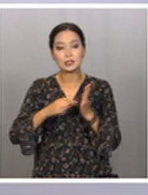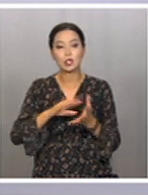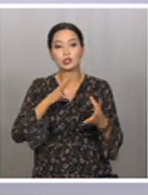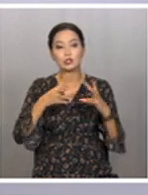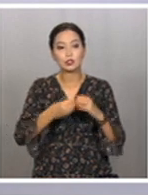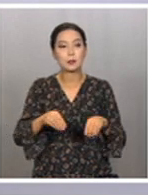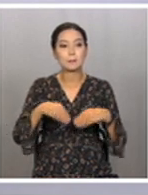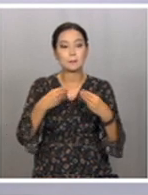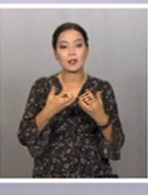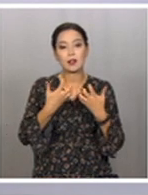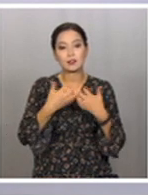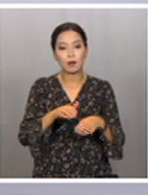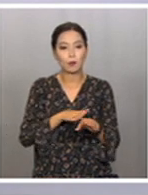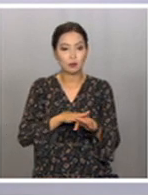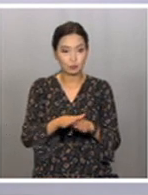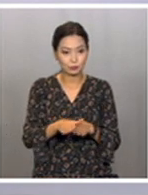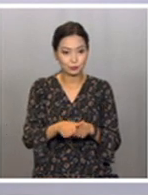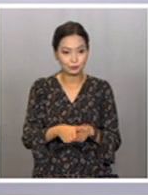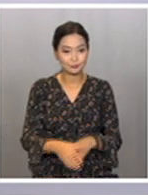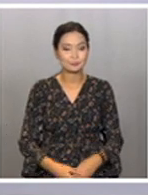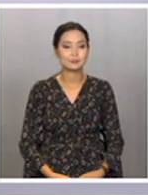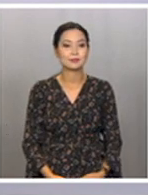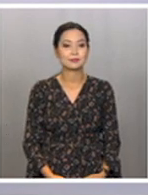берілген векторларға амалдар қолдану.